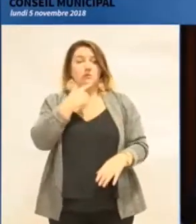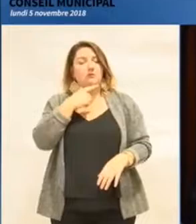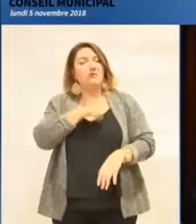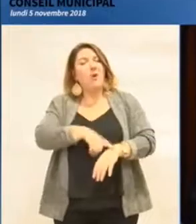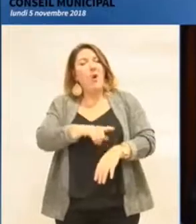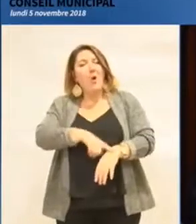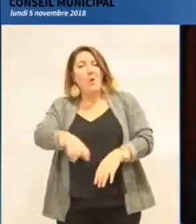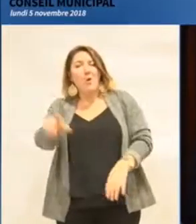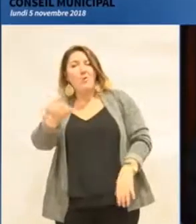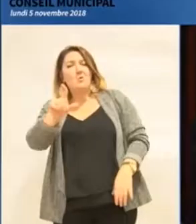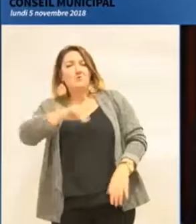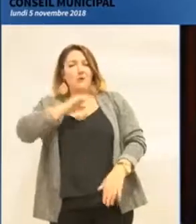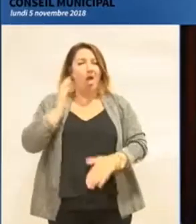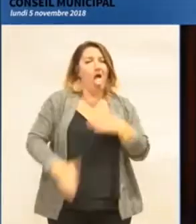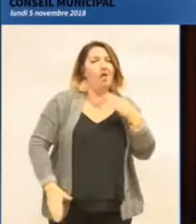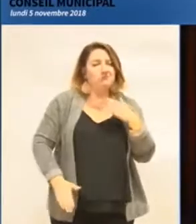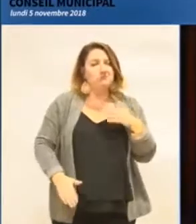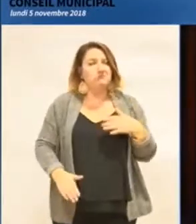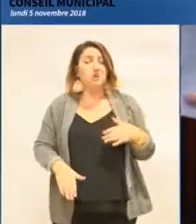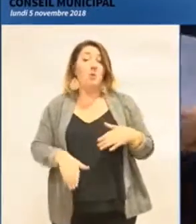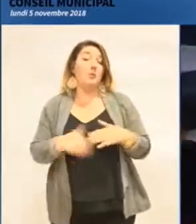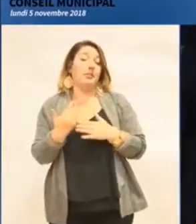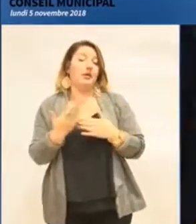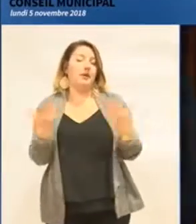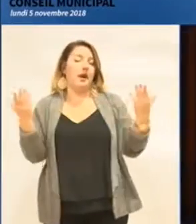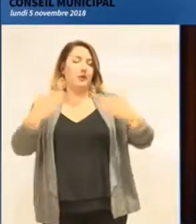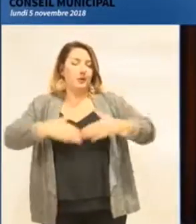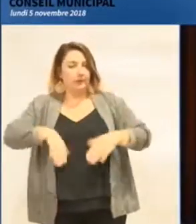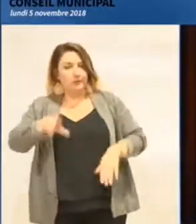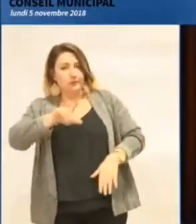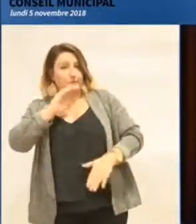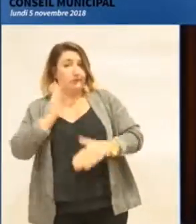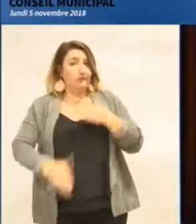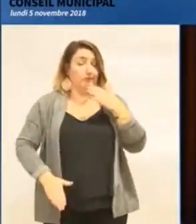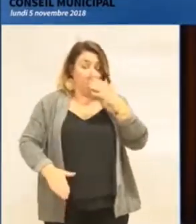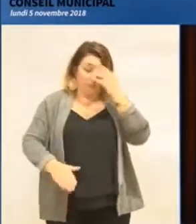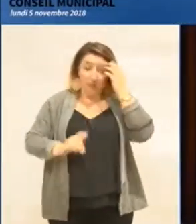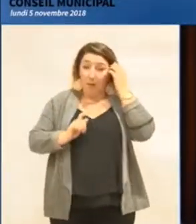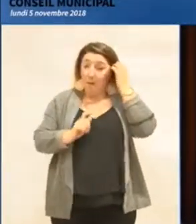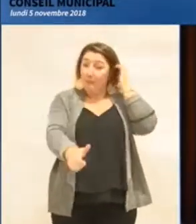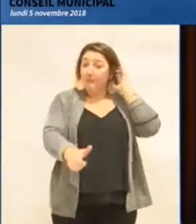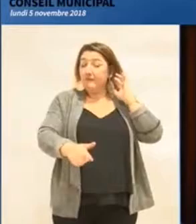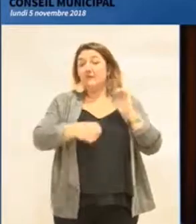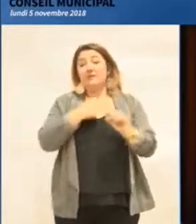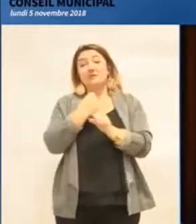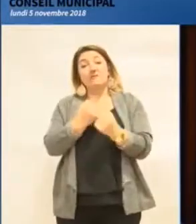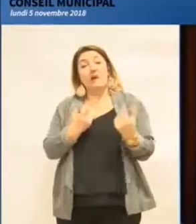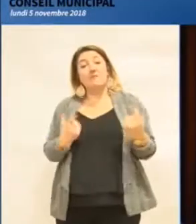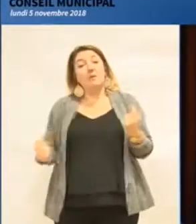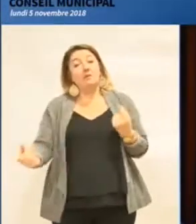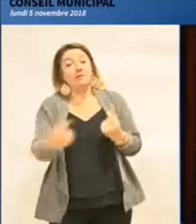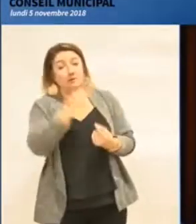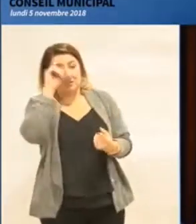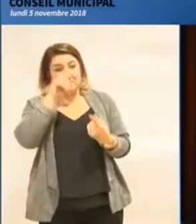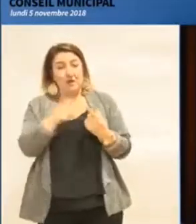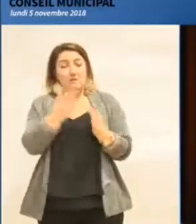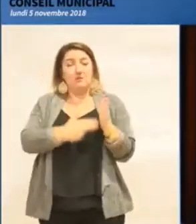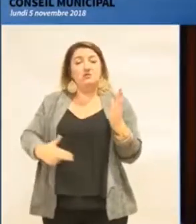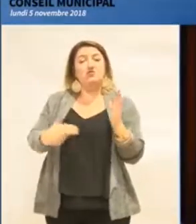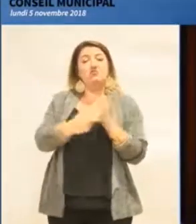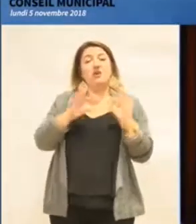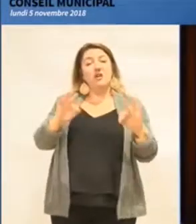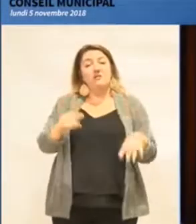des établissements de nuit, il a été choisi d'abandonner le travail partenarial de la Charte de la qualité de la vie nocturne.